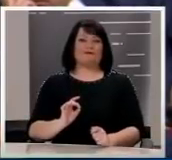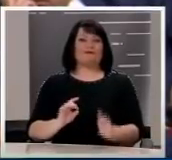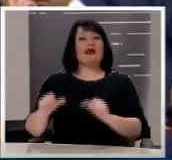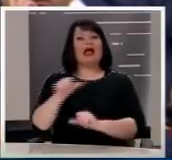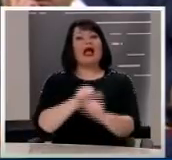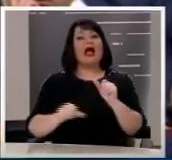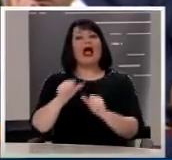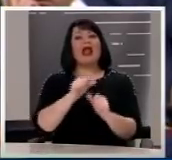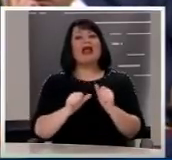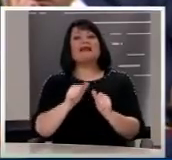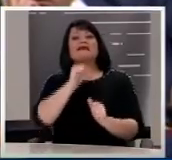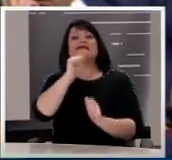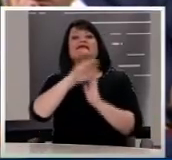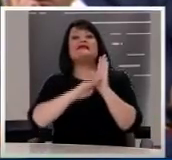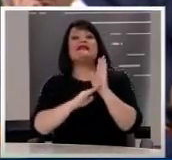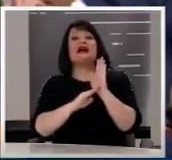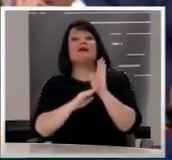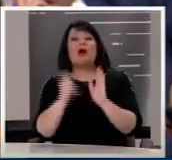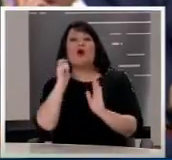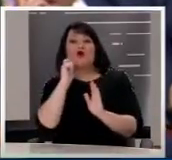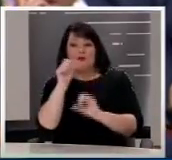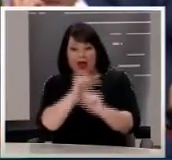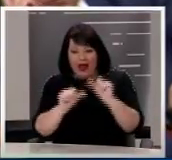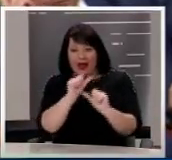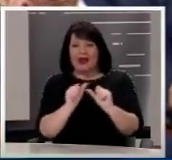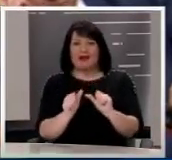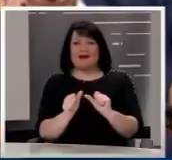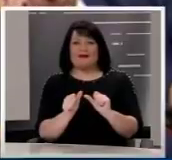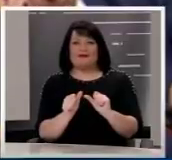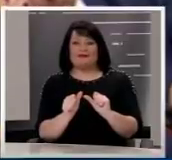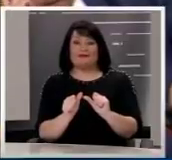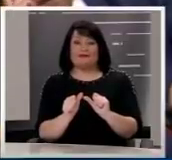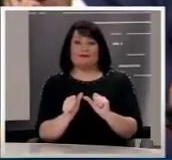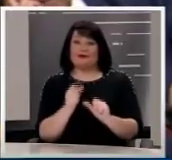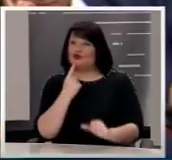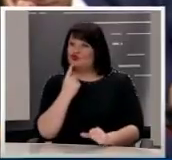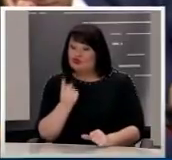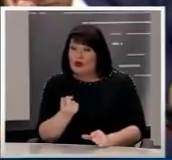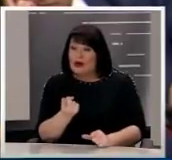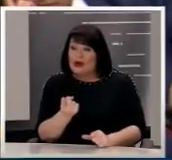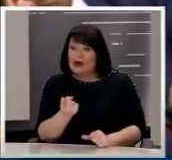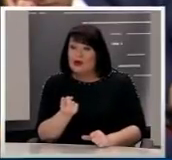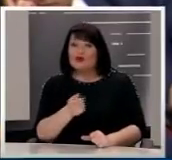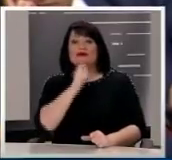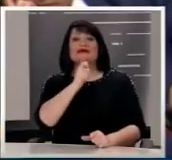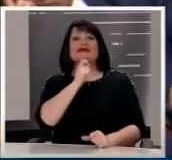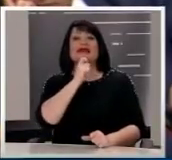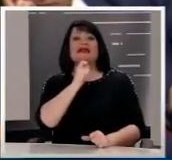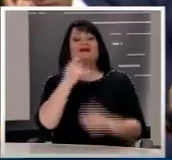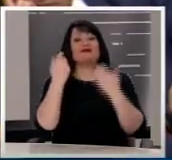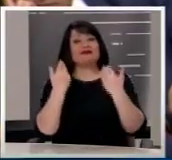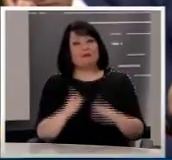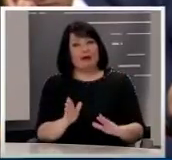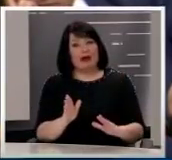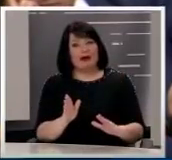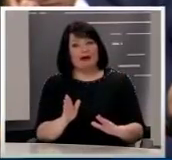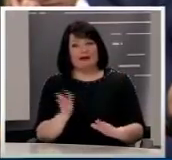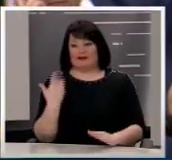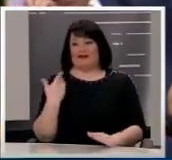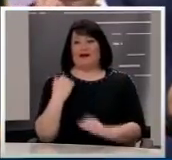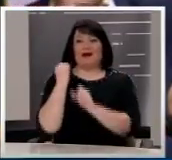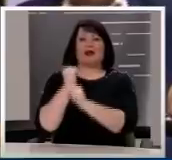και της συνταγματικής ονομασίας. Και αυτό, κύριε Μητσοτάκη, σας παραπέμπω στη συνέντευξη που έδωσα αρχές